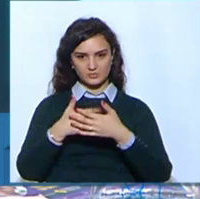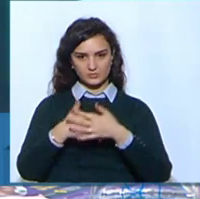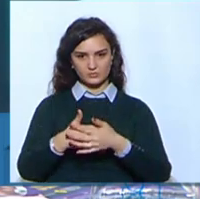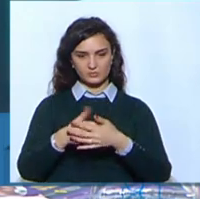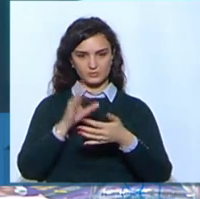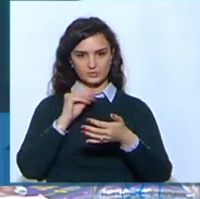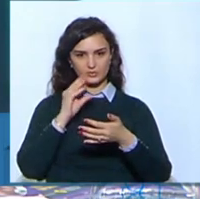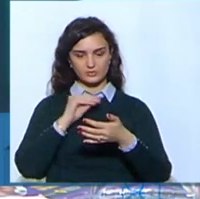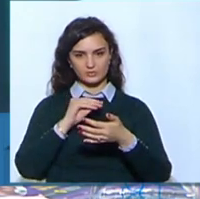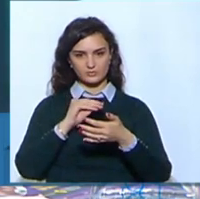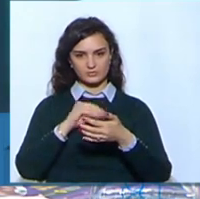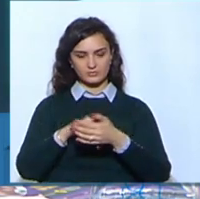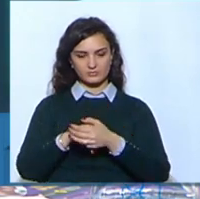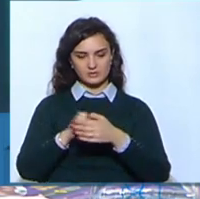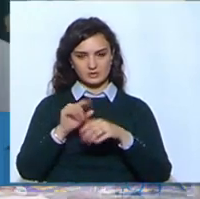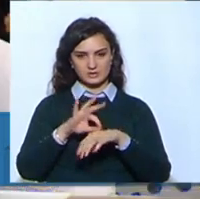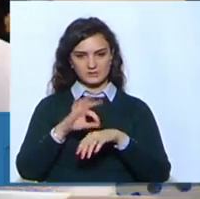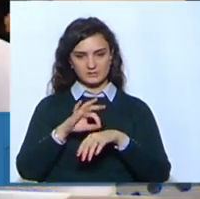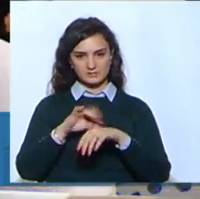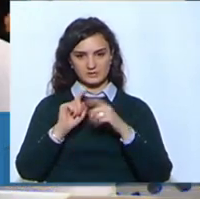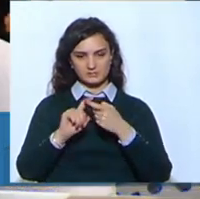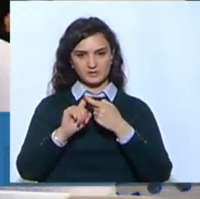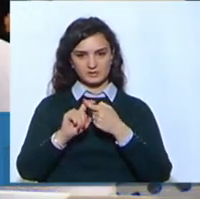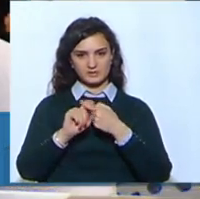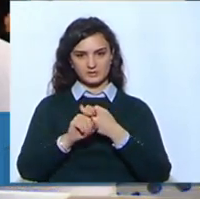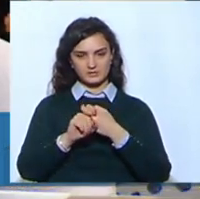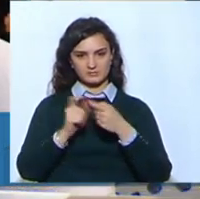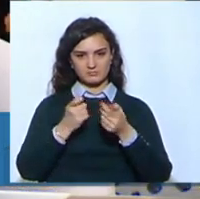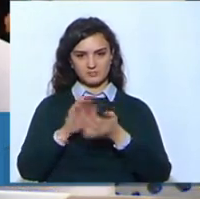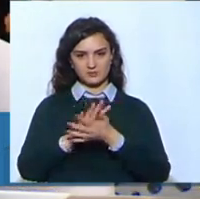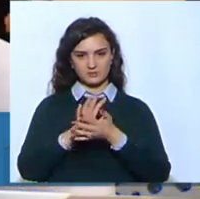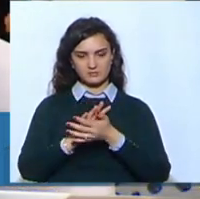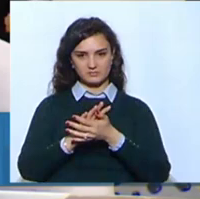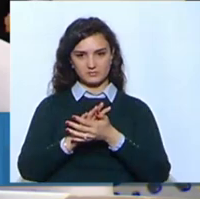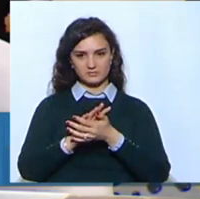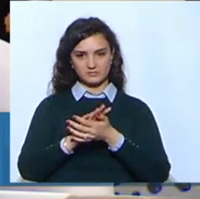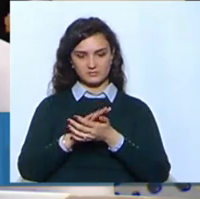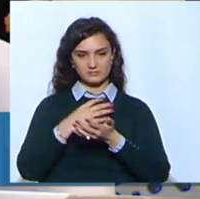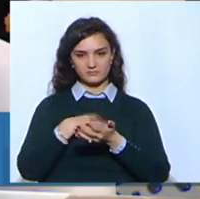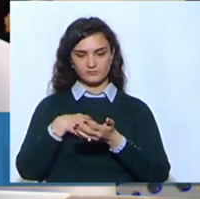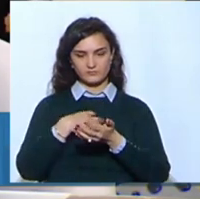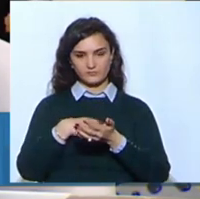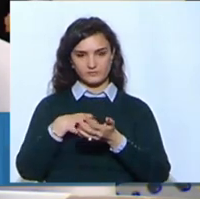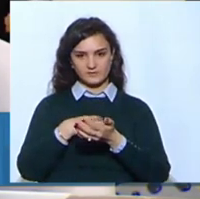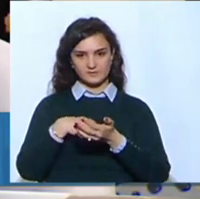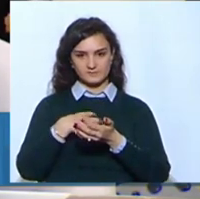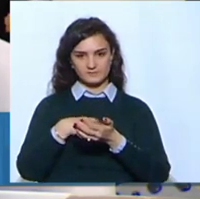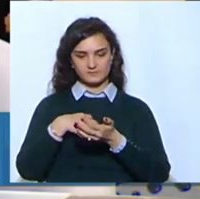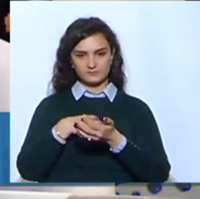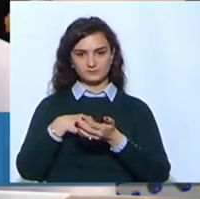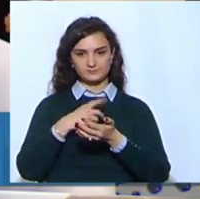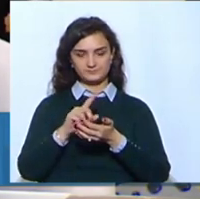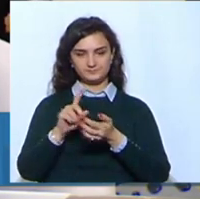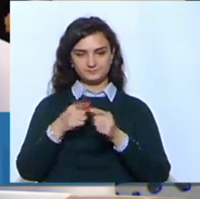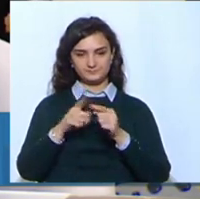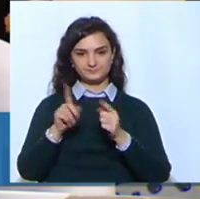ორსულობის დროს, როდესაც ეს დაავადება, ეს ინფექცია, უბრალოდ ბაქტერიის არსებობა ძალიან მნიშვნელოვან როლს